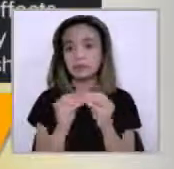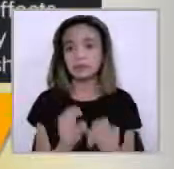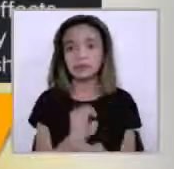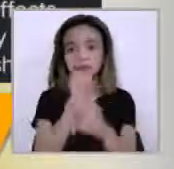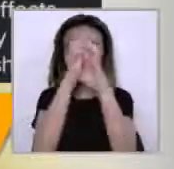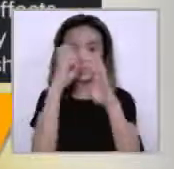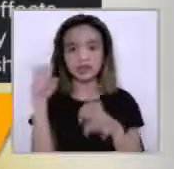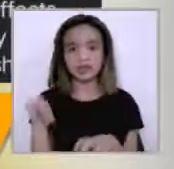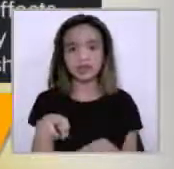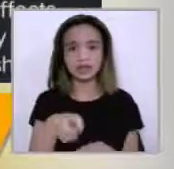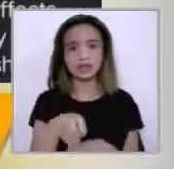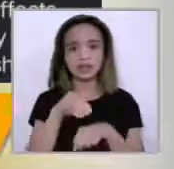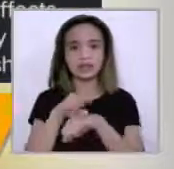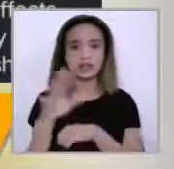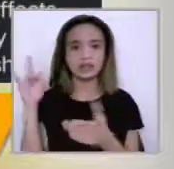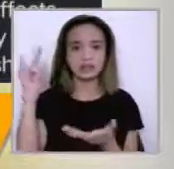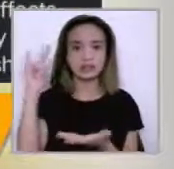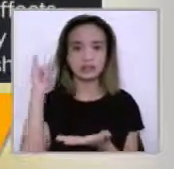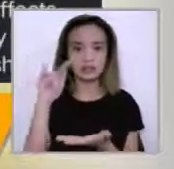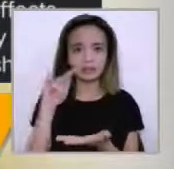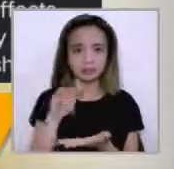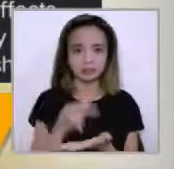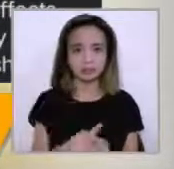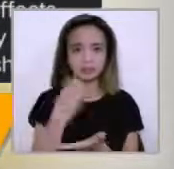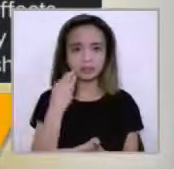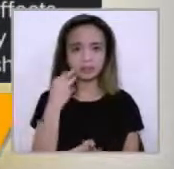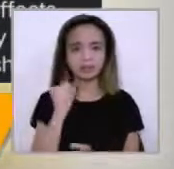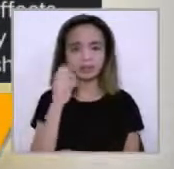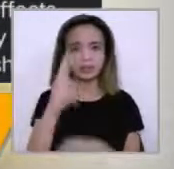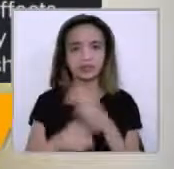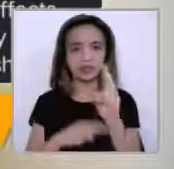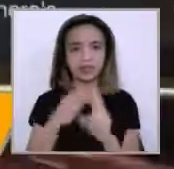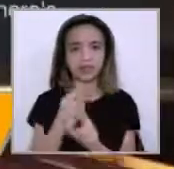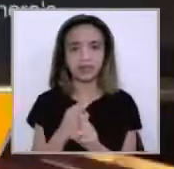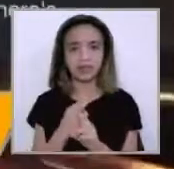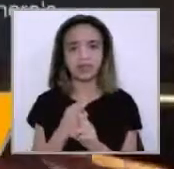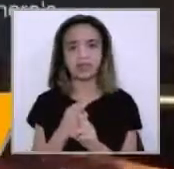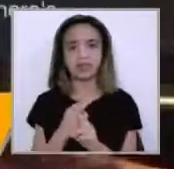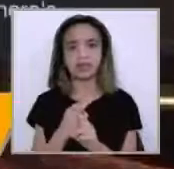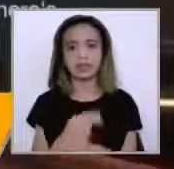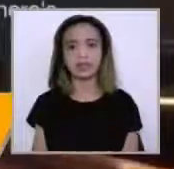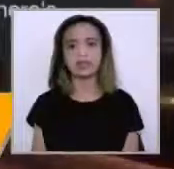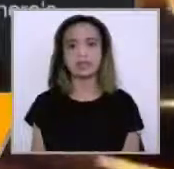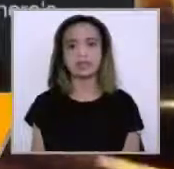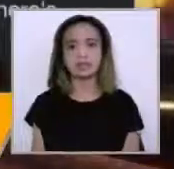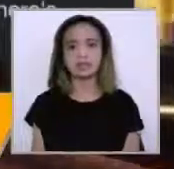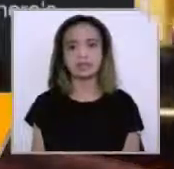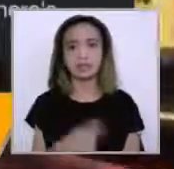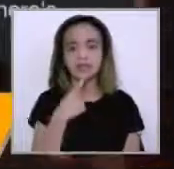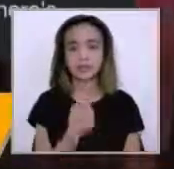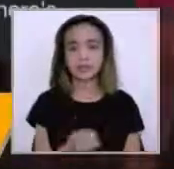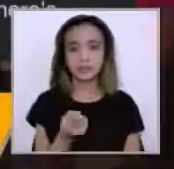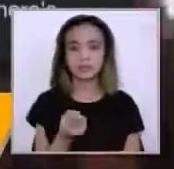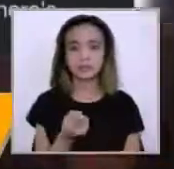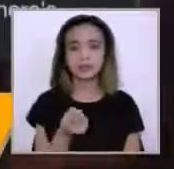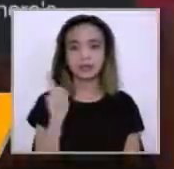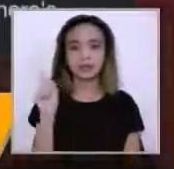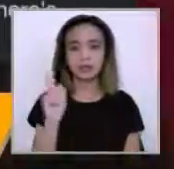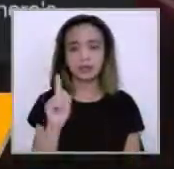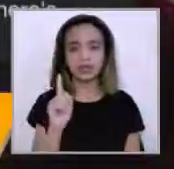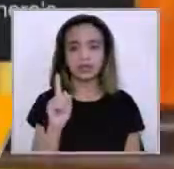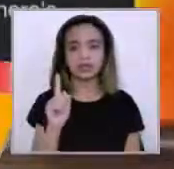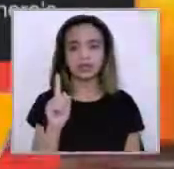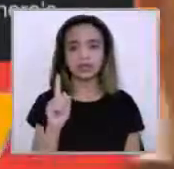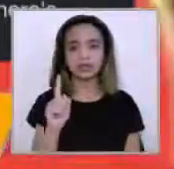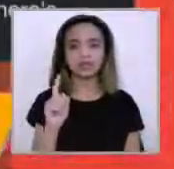sa pagdating doon ng Miss Universe candidates, lalo na yung mga galing sa Africa. Ayon pa rin sa titas of pageantry,